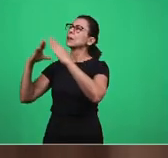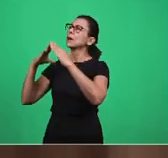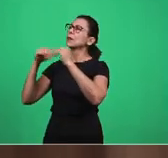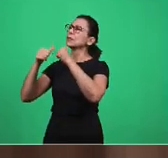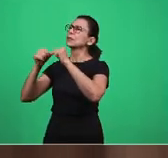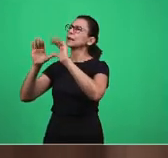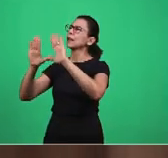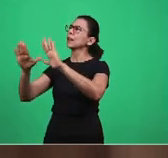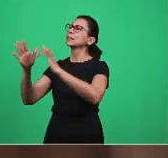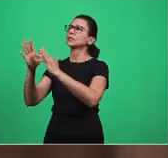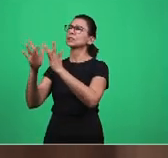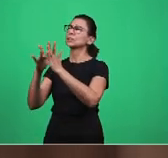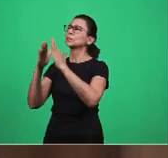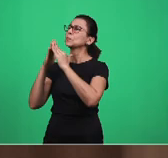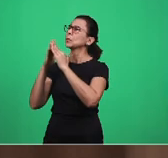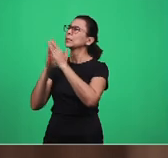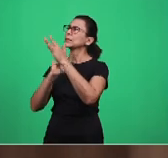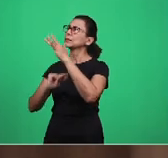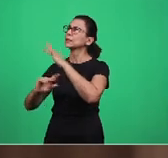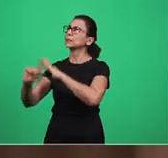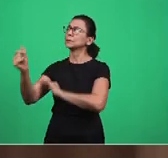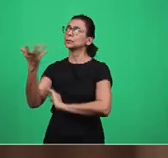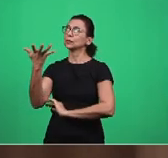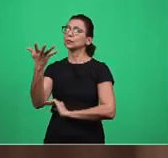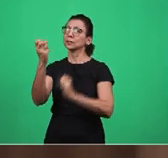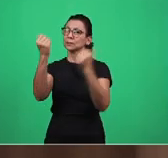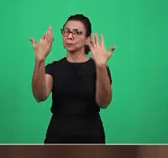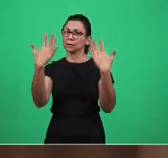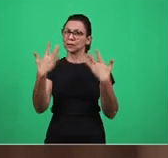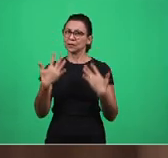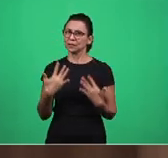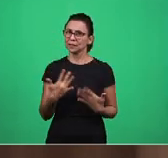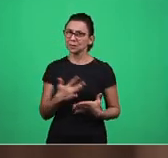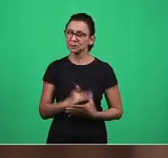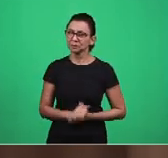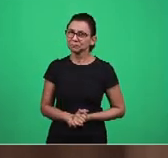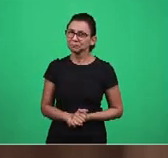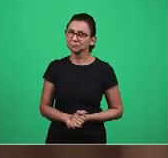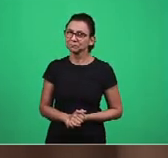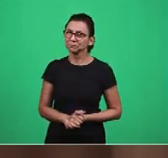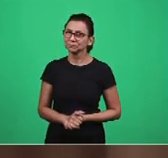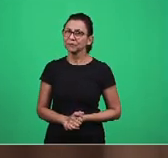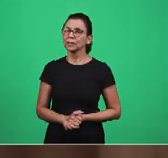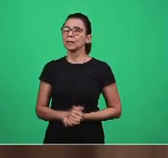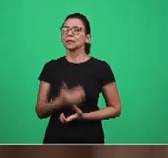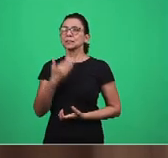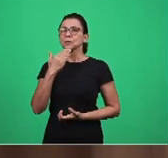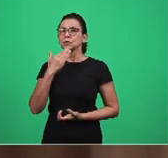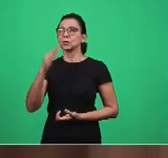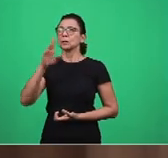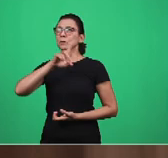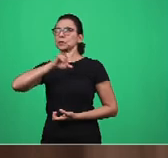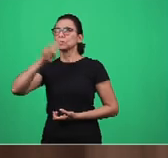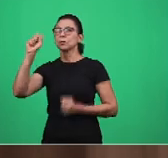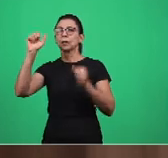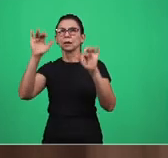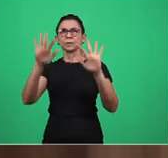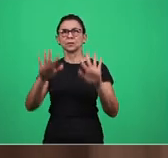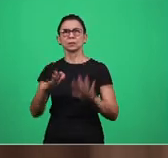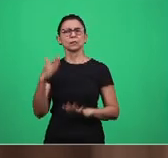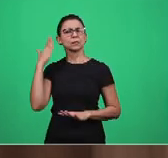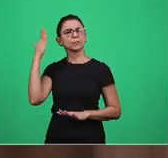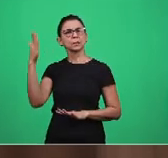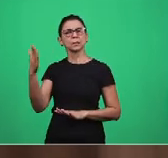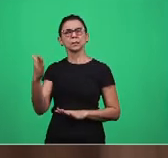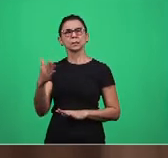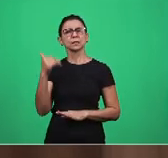cette bénédiction pour ma vie. Nous demandons ainsi que le Seigneur puisse bénir sa parole, puisse la garder